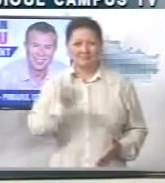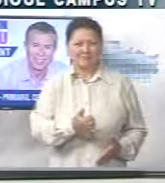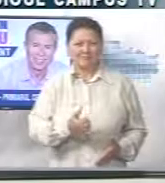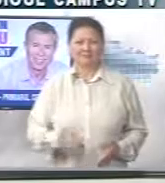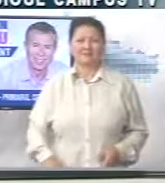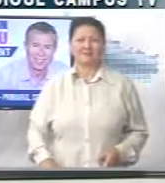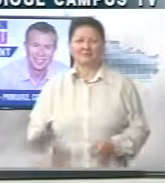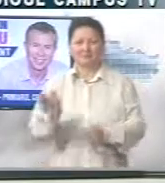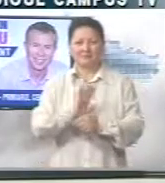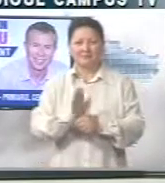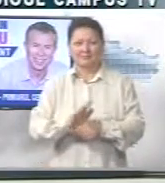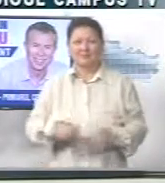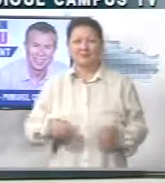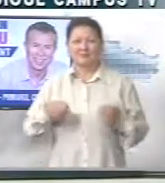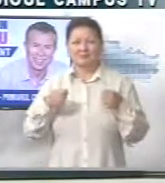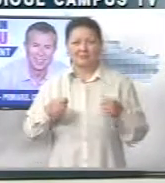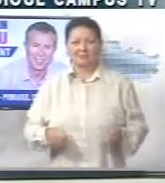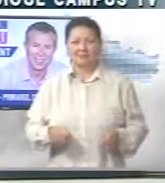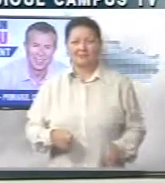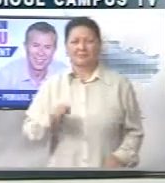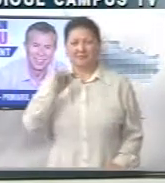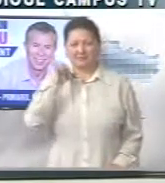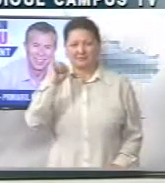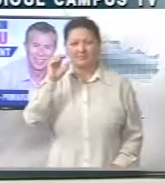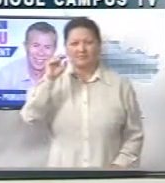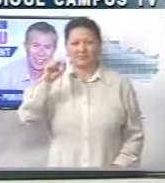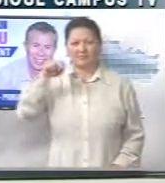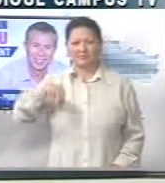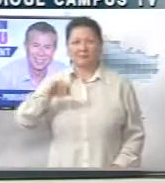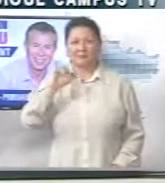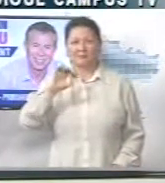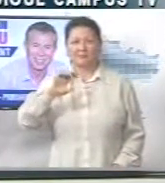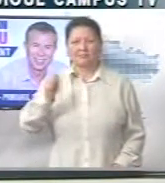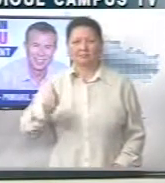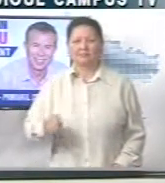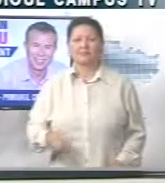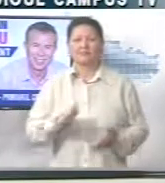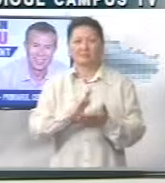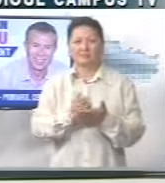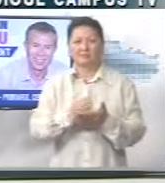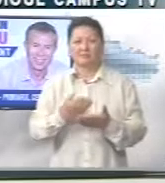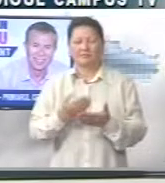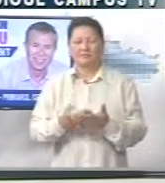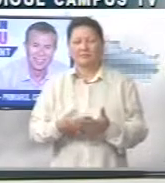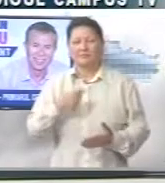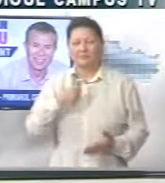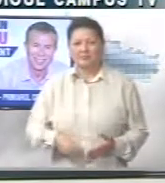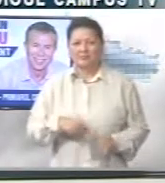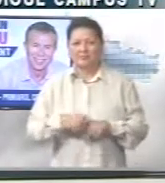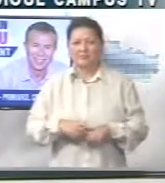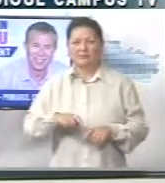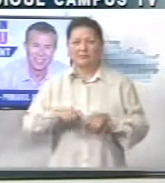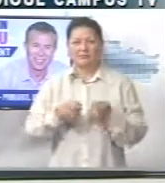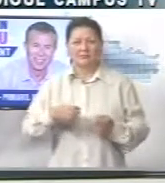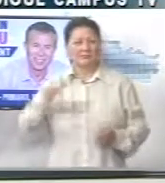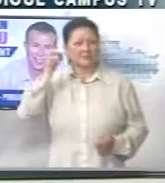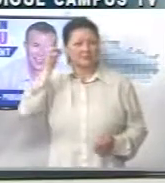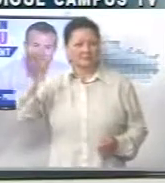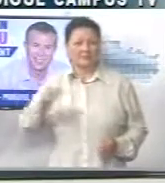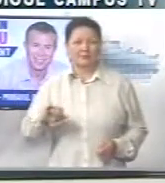să traducă pentru persoanele cu deficiențe de auz și vorbire ceea ce vorbim noi aici, și de